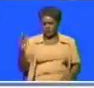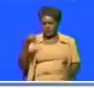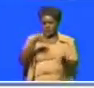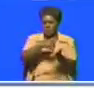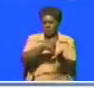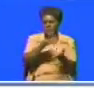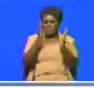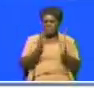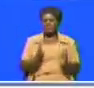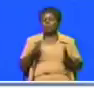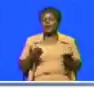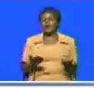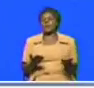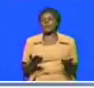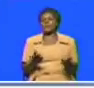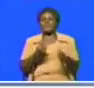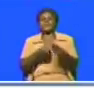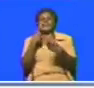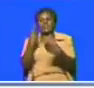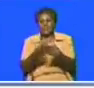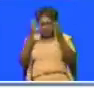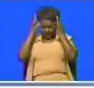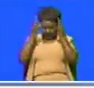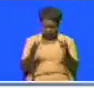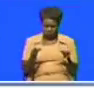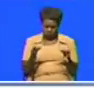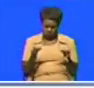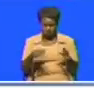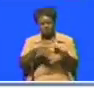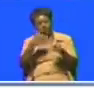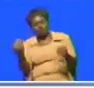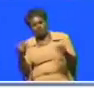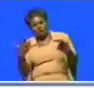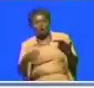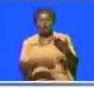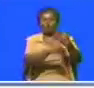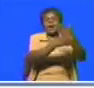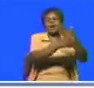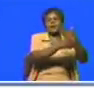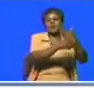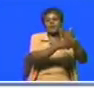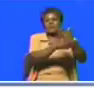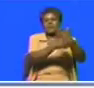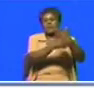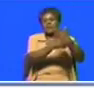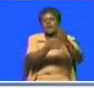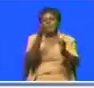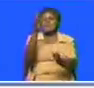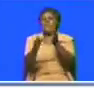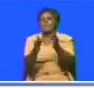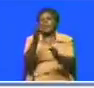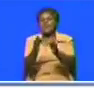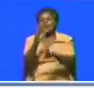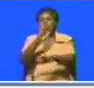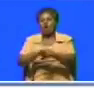ni vipi. Na ndipo kauli chukuliwe ya kwamba tupunguze ama tuongeze walinzi kulingana na tathmini